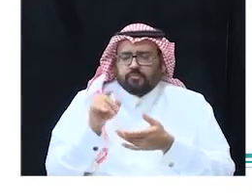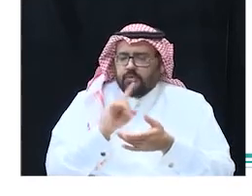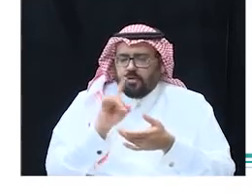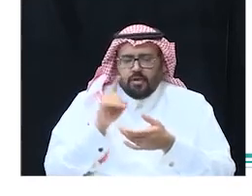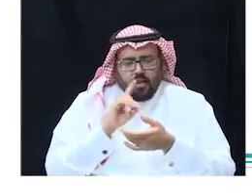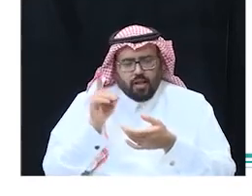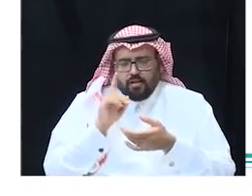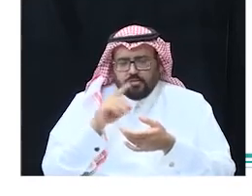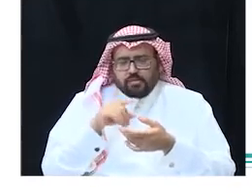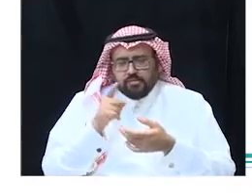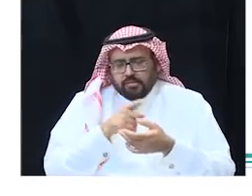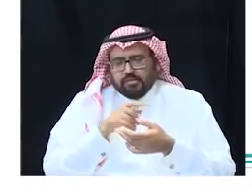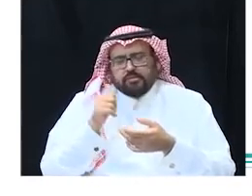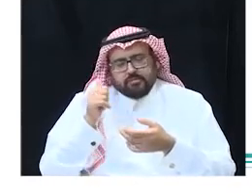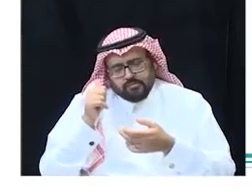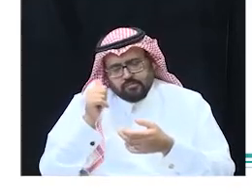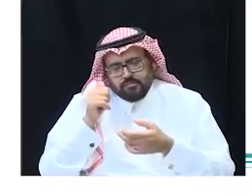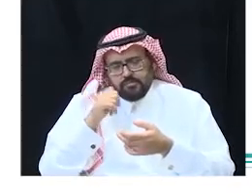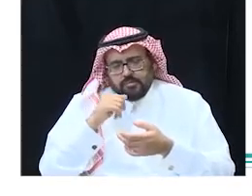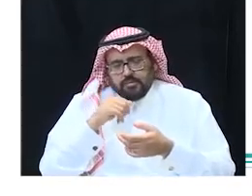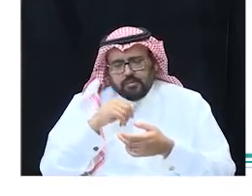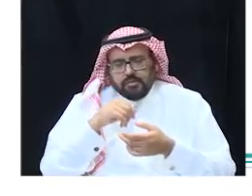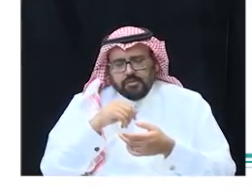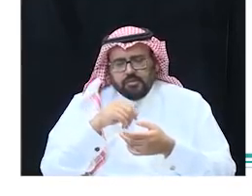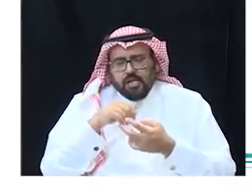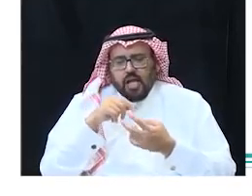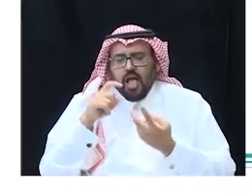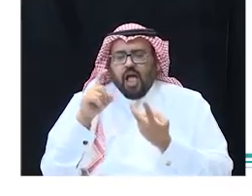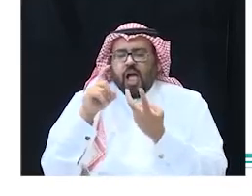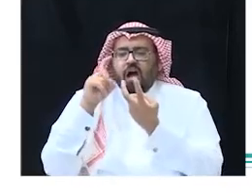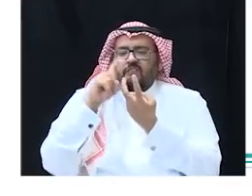المصنوعة من المطاط؟